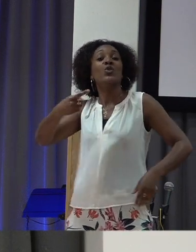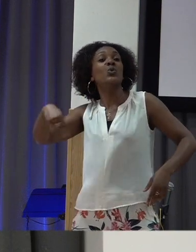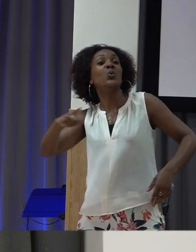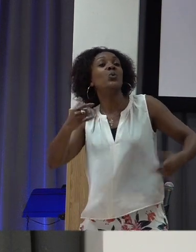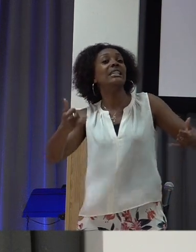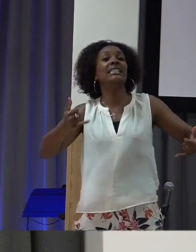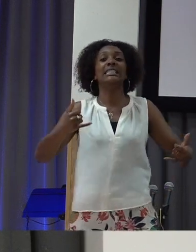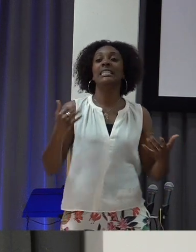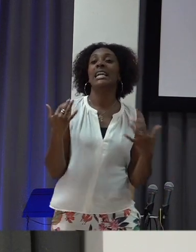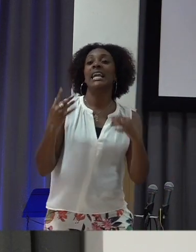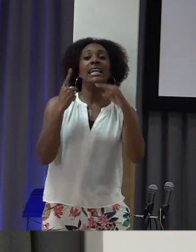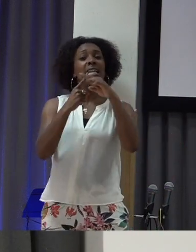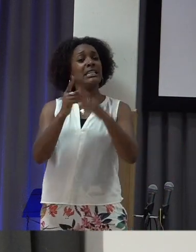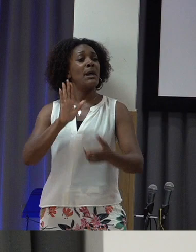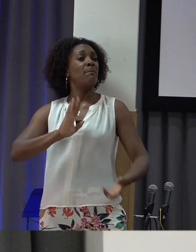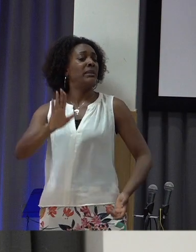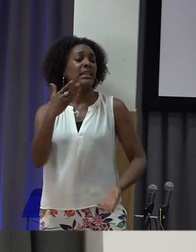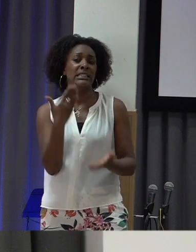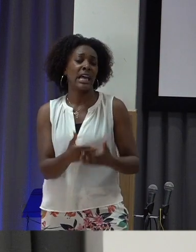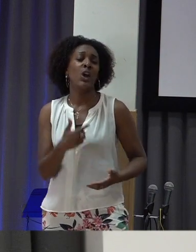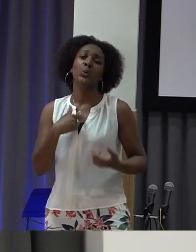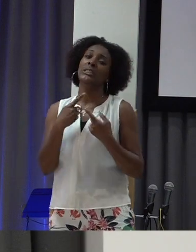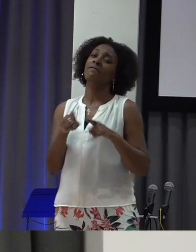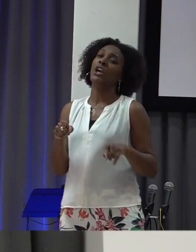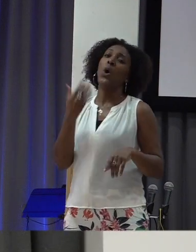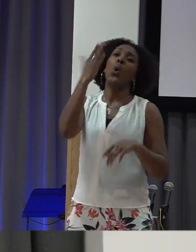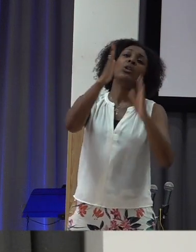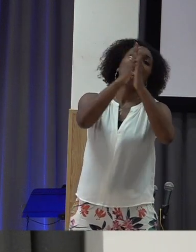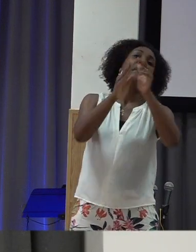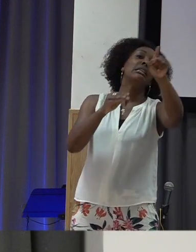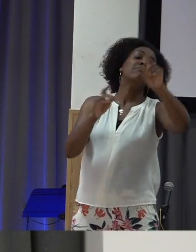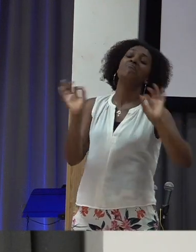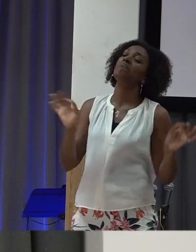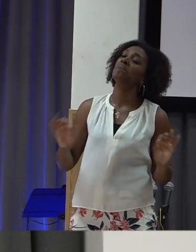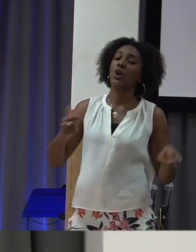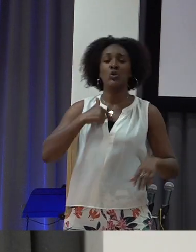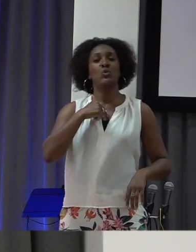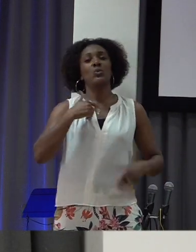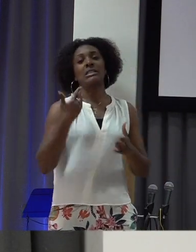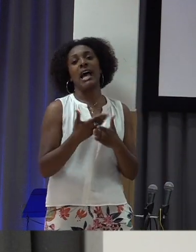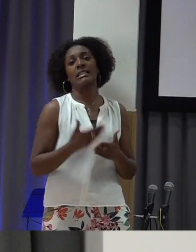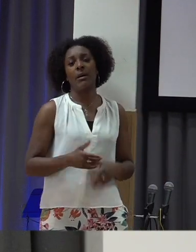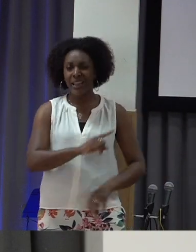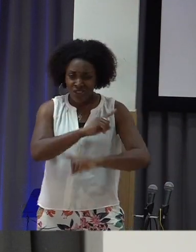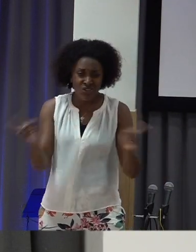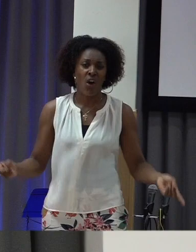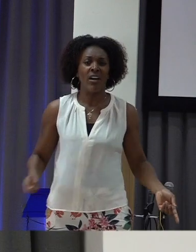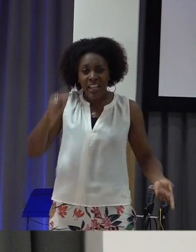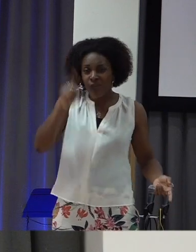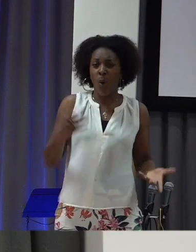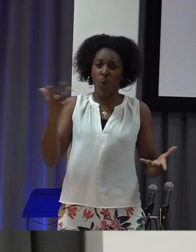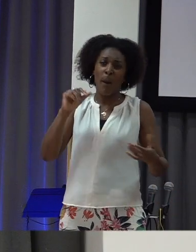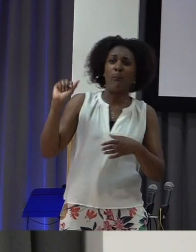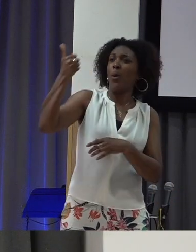particularités, de ce qui la distingue du reste des hommes, au lieu de se glorifier de la seule croix de Jésus et de sa